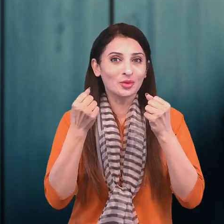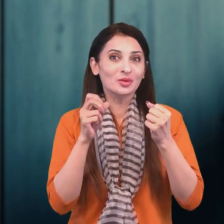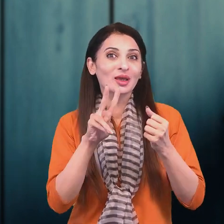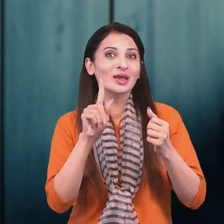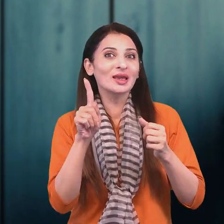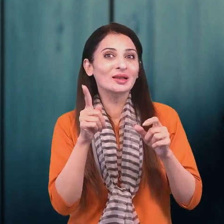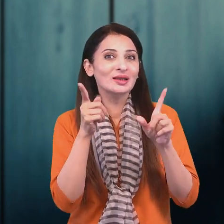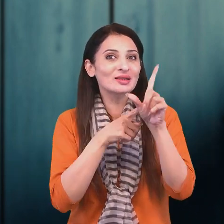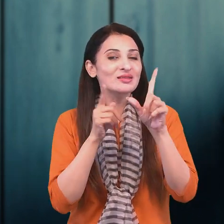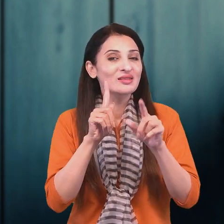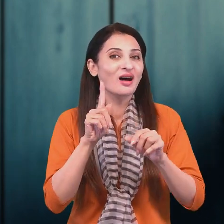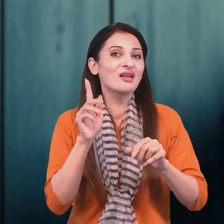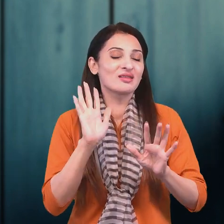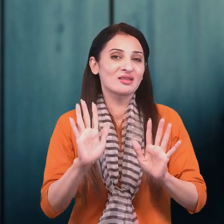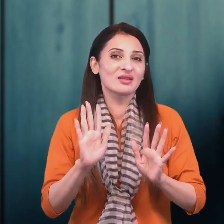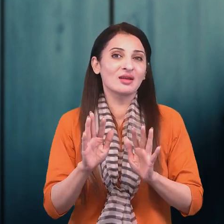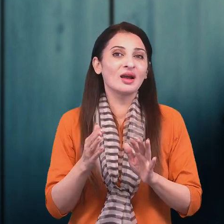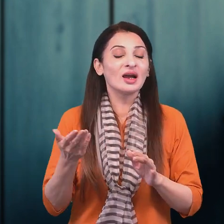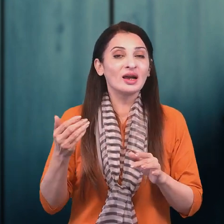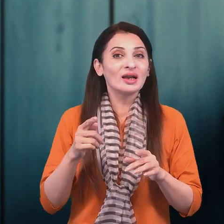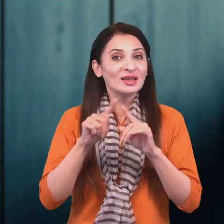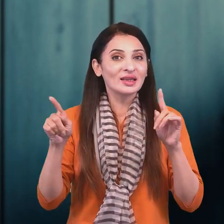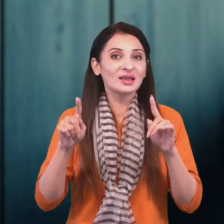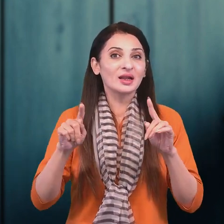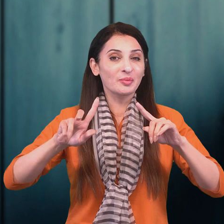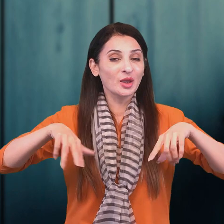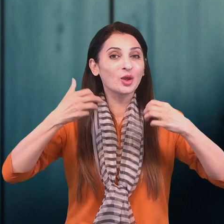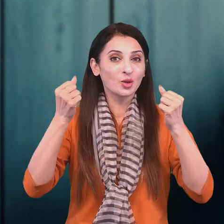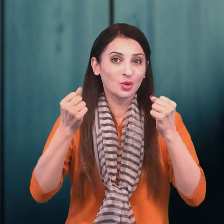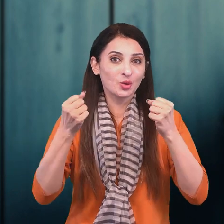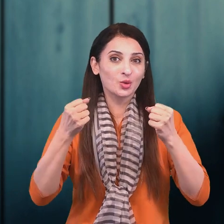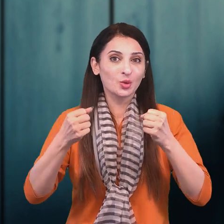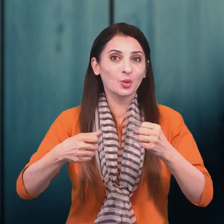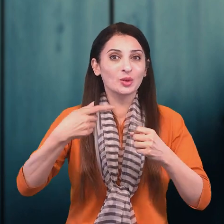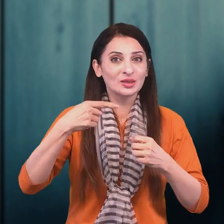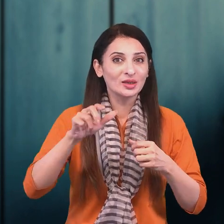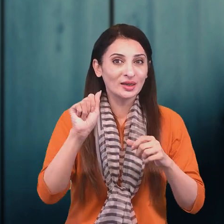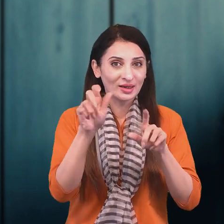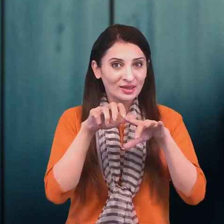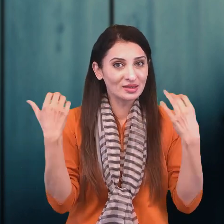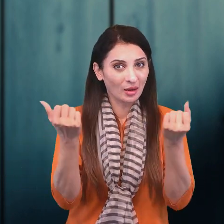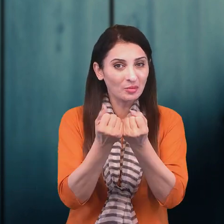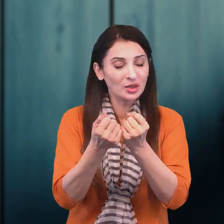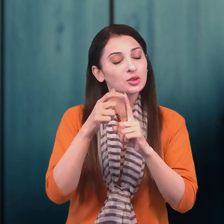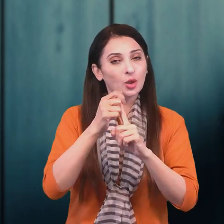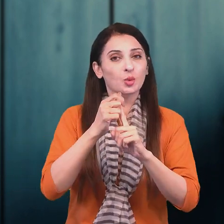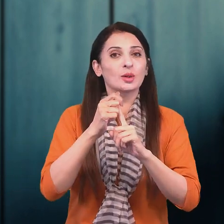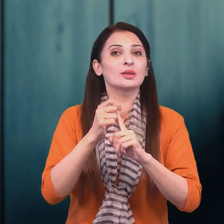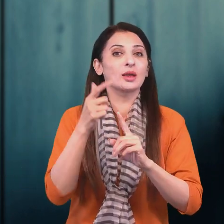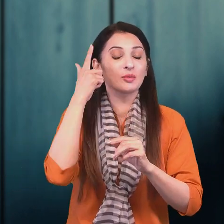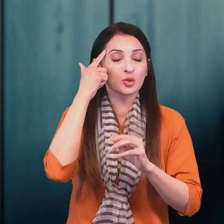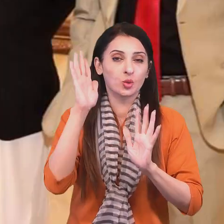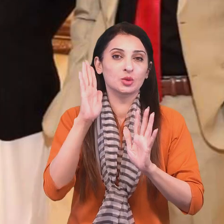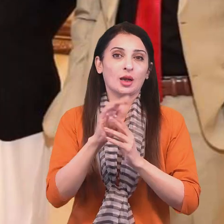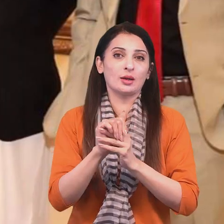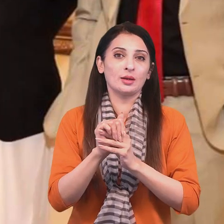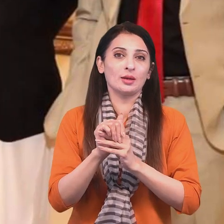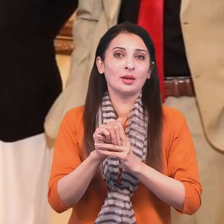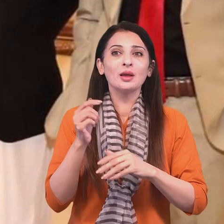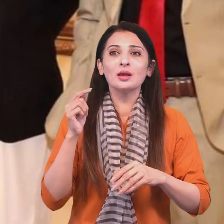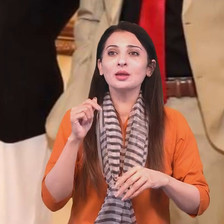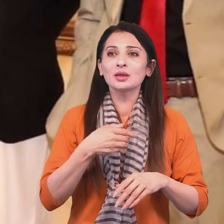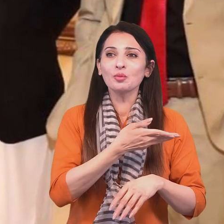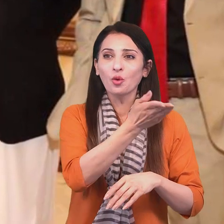21 साल थी। लेकिन हमने यूथ जनरल असम्बली की ज़रूरत इस वजह से महसूस की कि मुआशरे के अंदर इंडस्ट्री